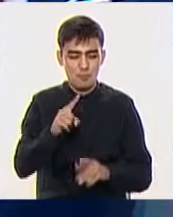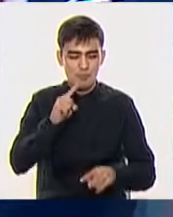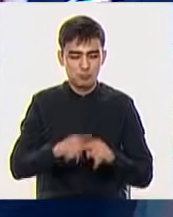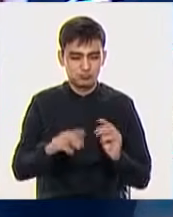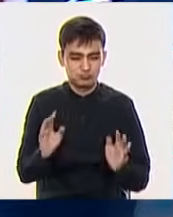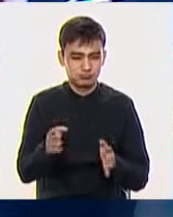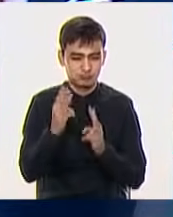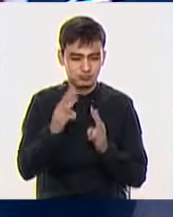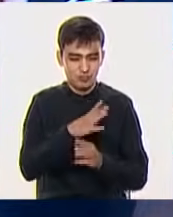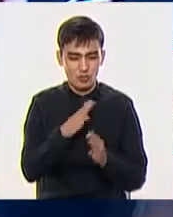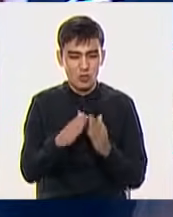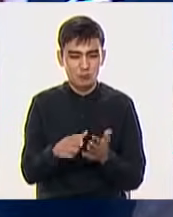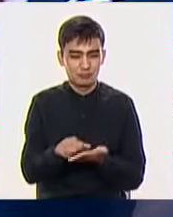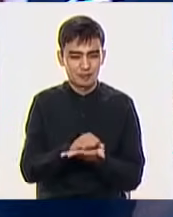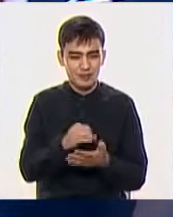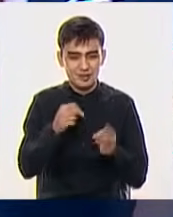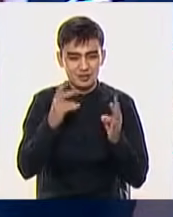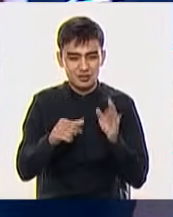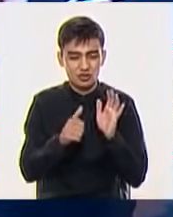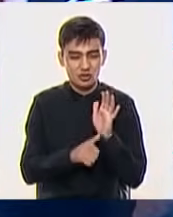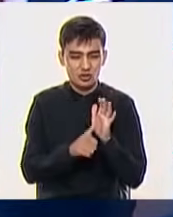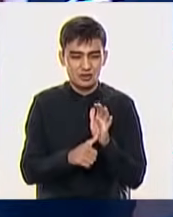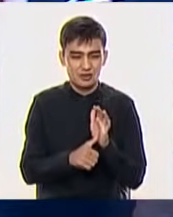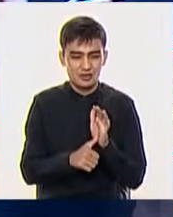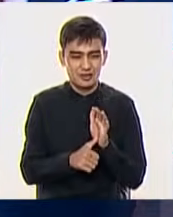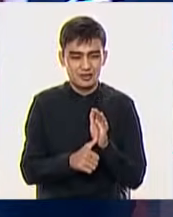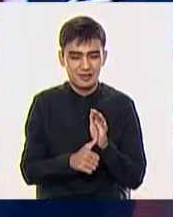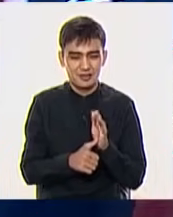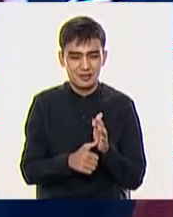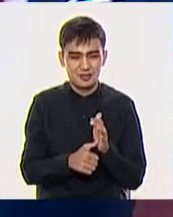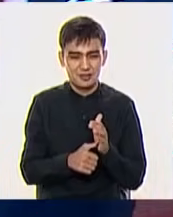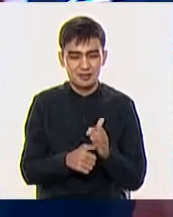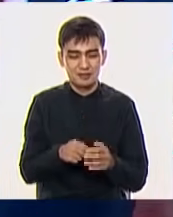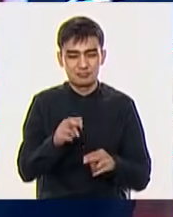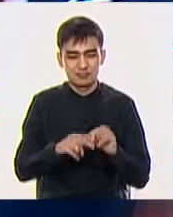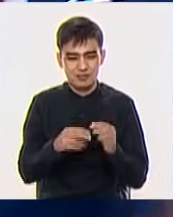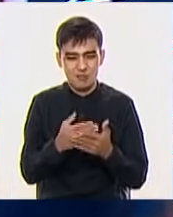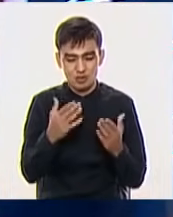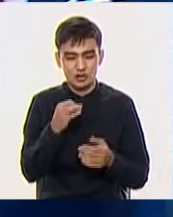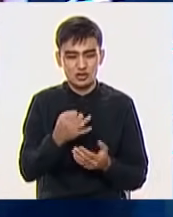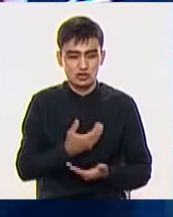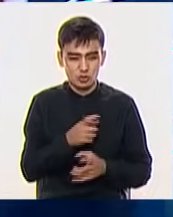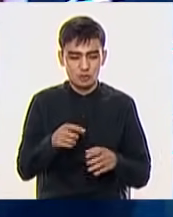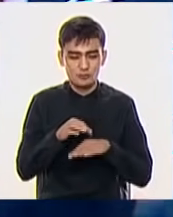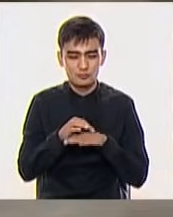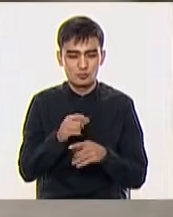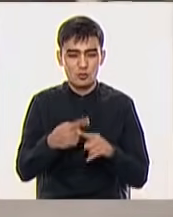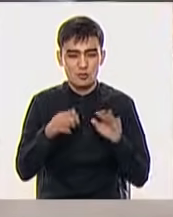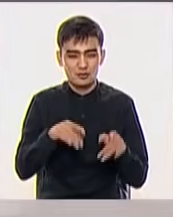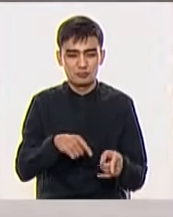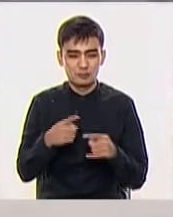быстро перекинулся на жилые дома. Пострадали около 60 жилых строений. Жители были эвакуированы.